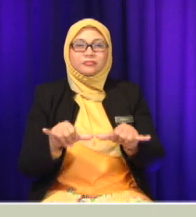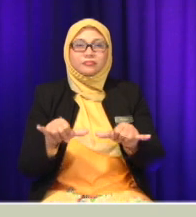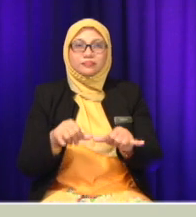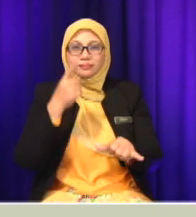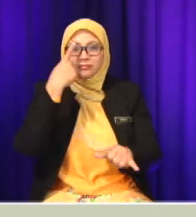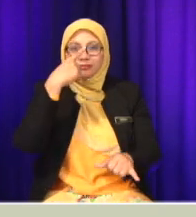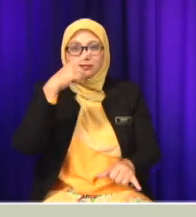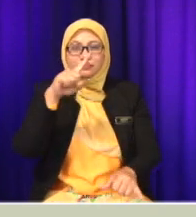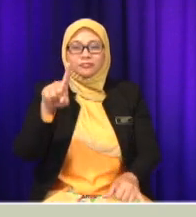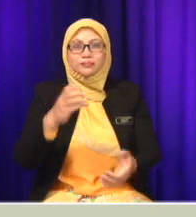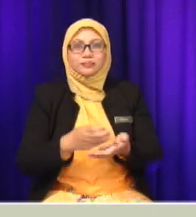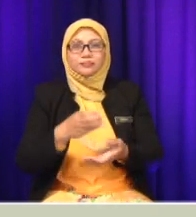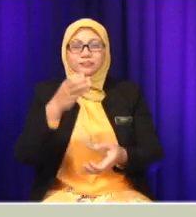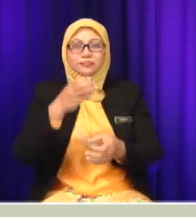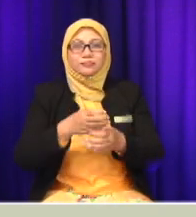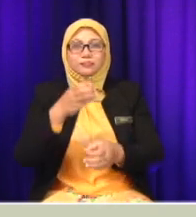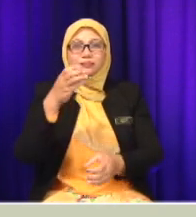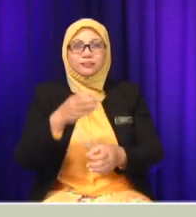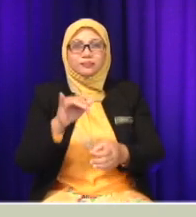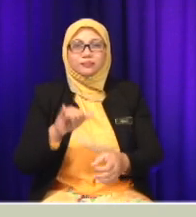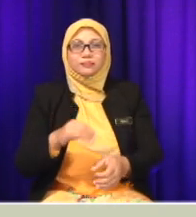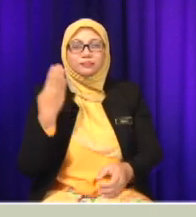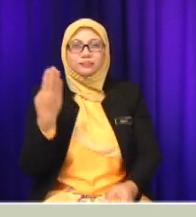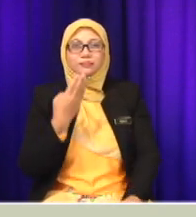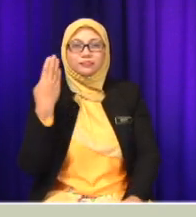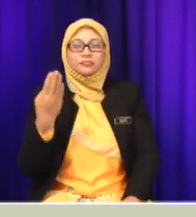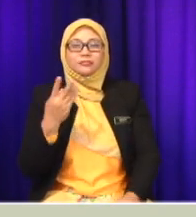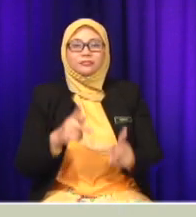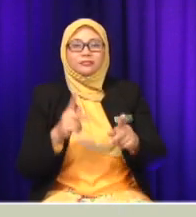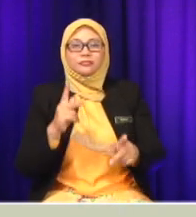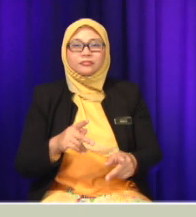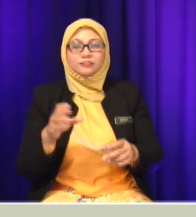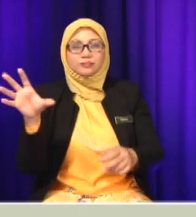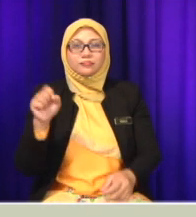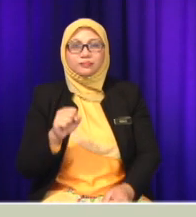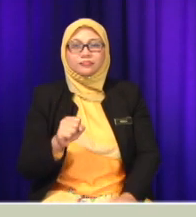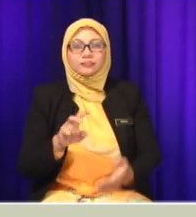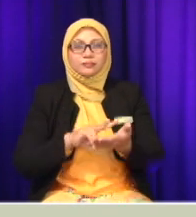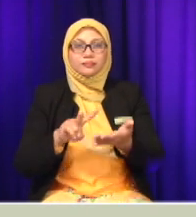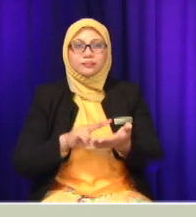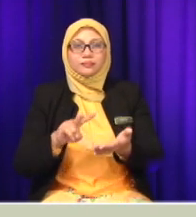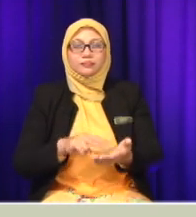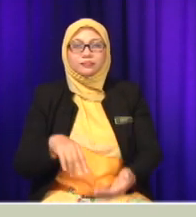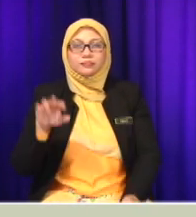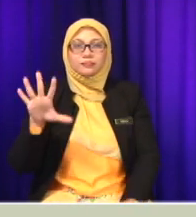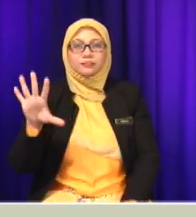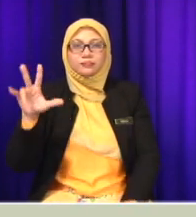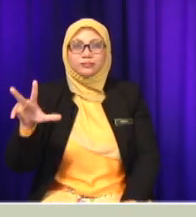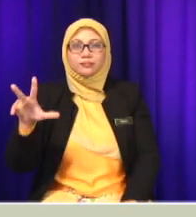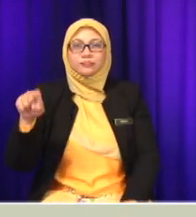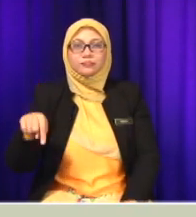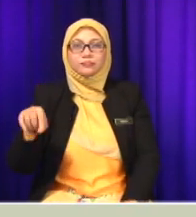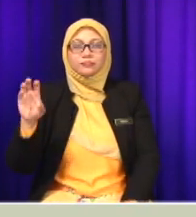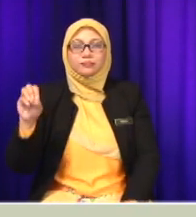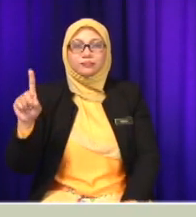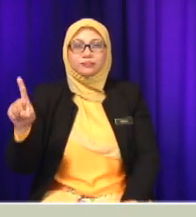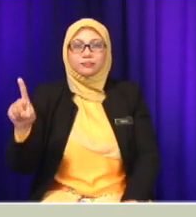servinder BL yang sekir mencapai bacaan 53.10 Mm i